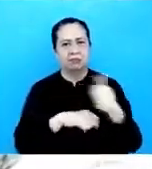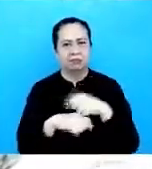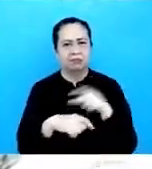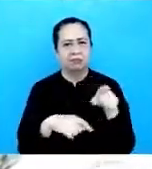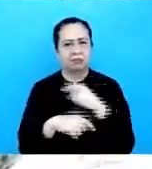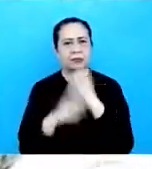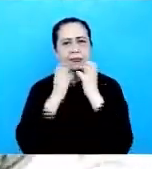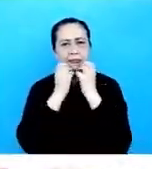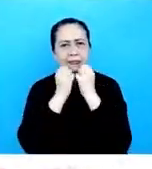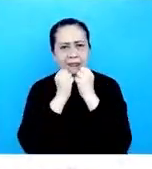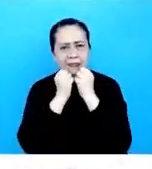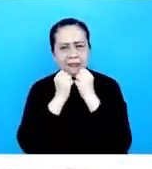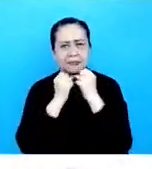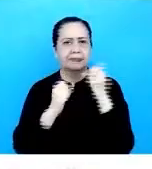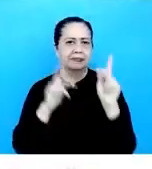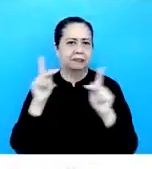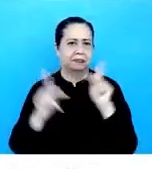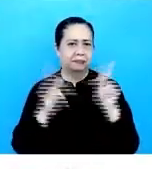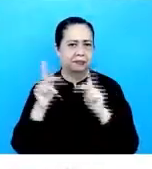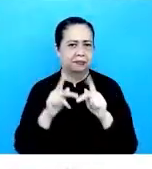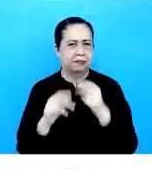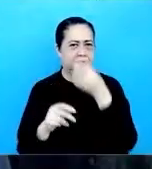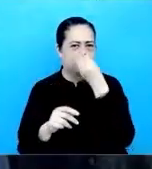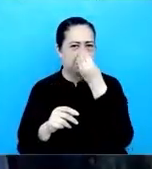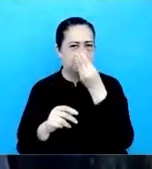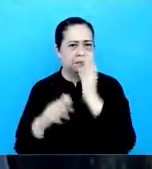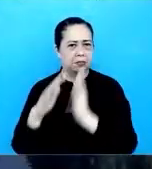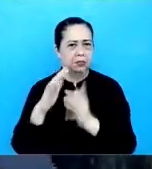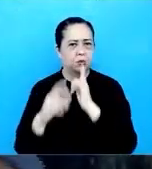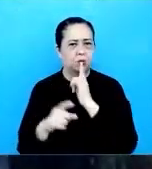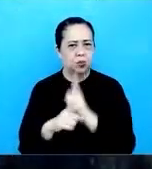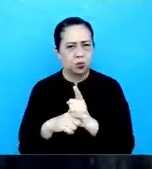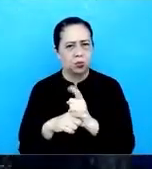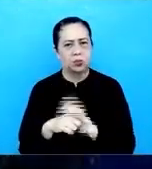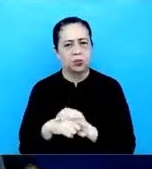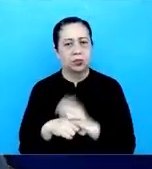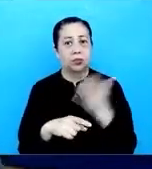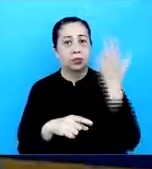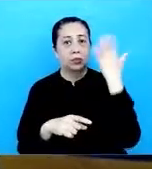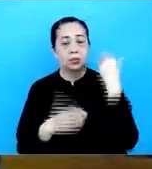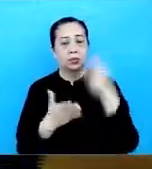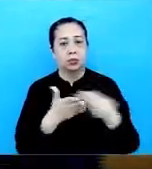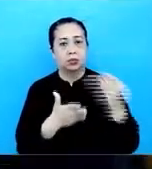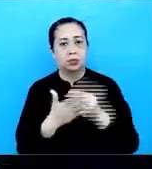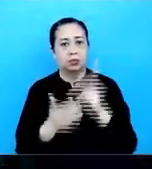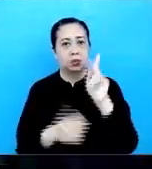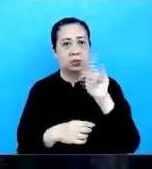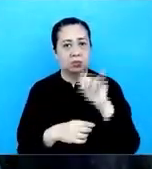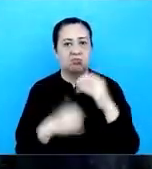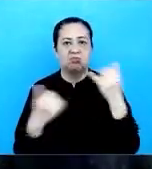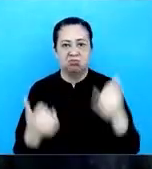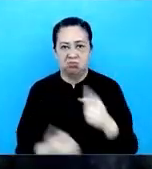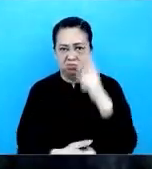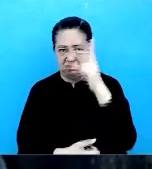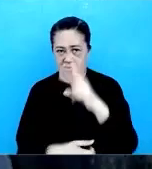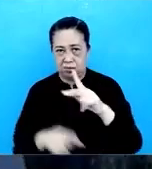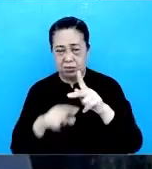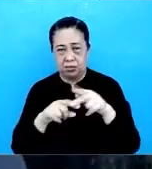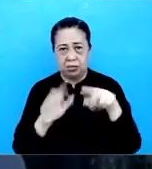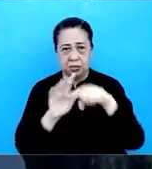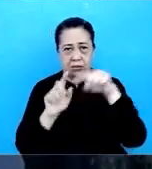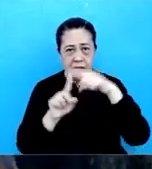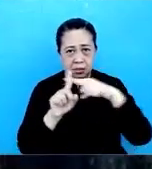pagtitipid ang mga mamimili. Matumal ho talaga eh. O, matumal. Yung dating bumibili isang kilo, kalahating kilo na lang. Bumibili ng